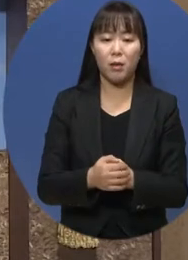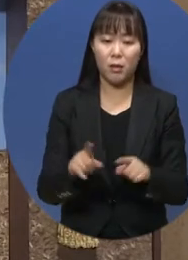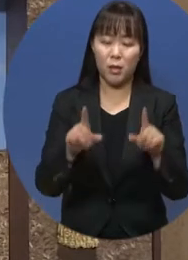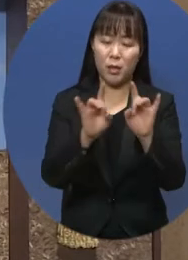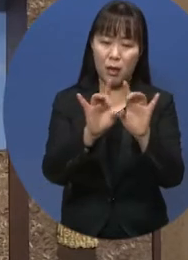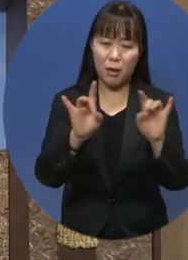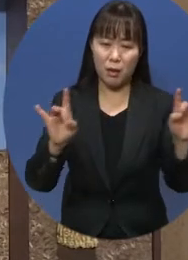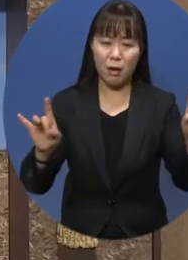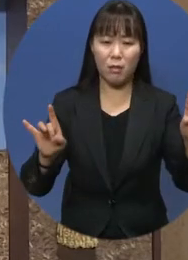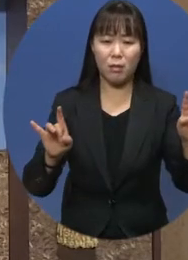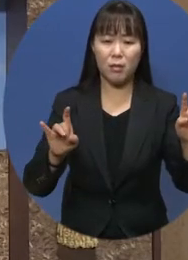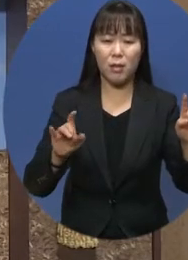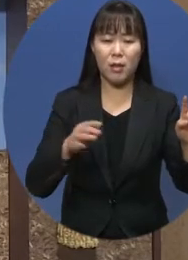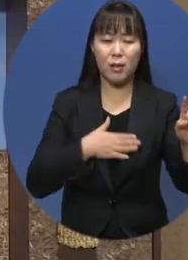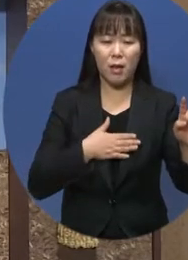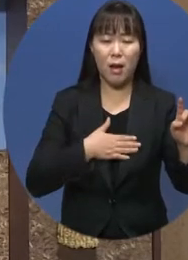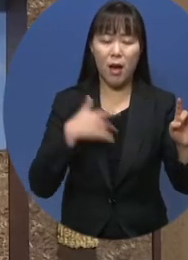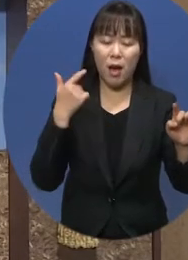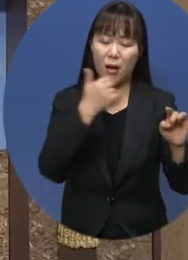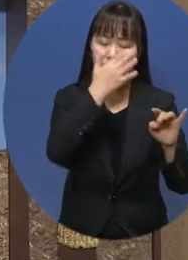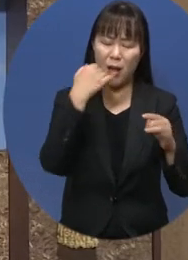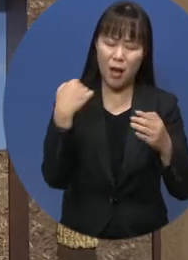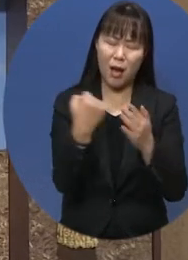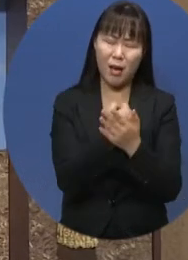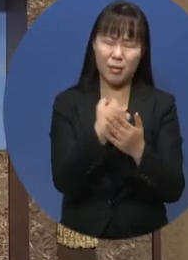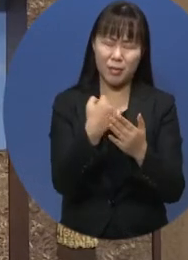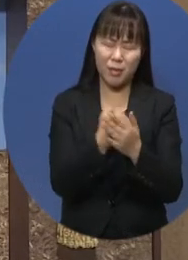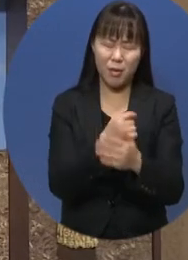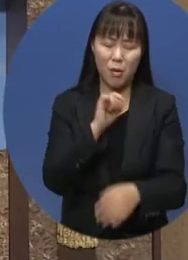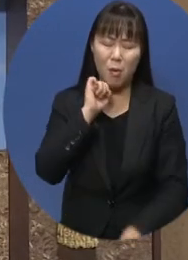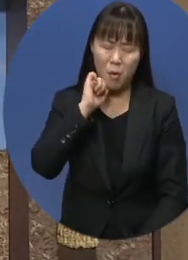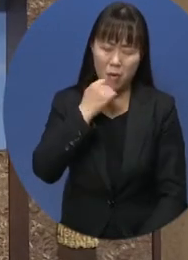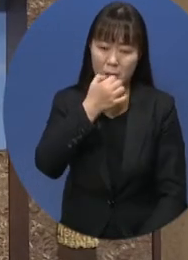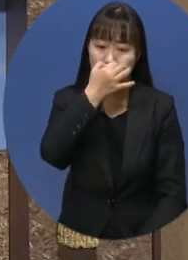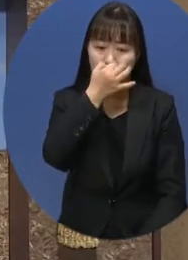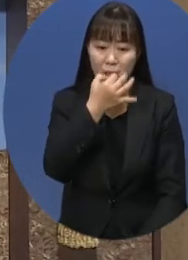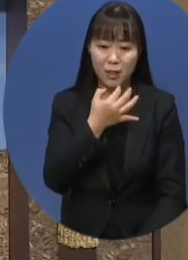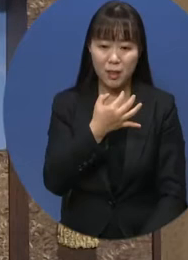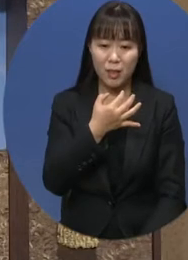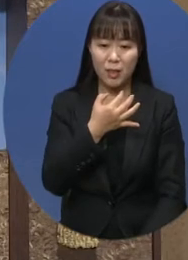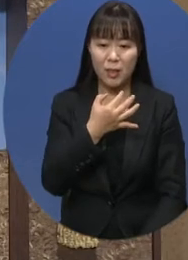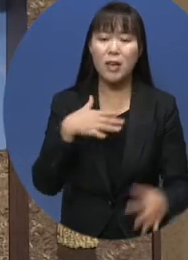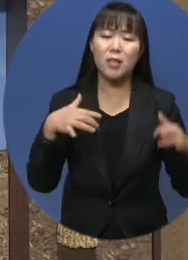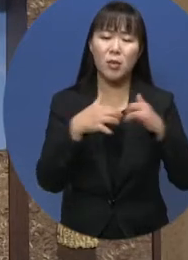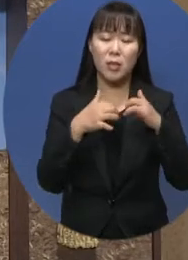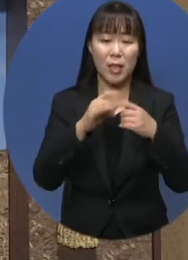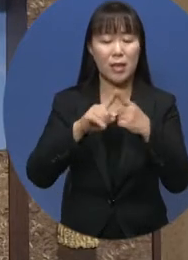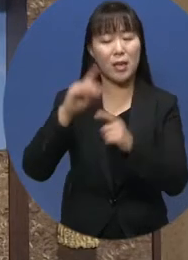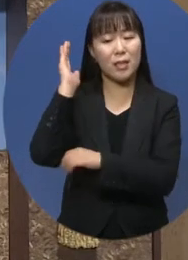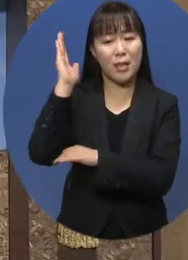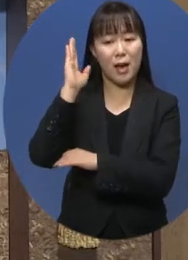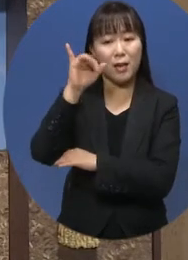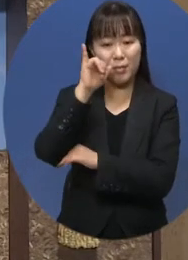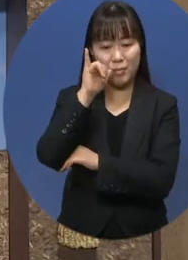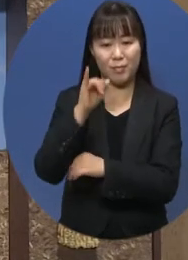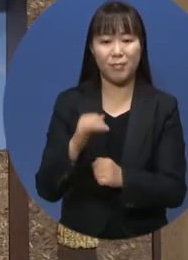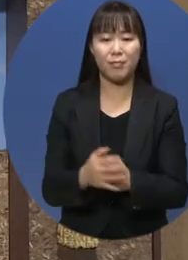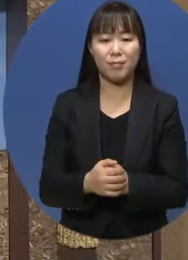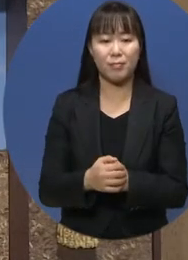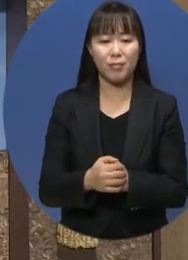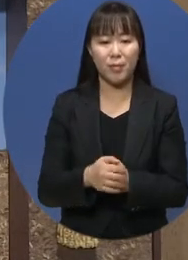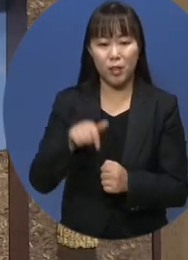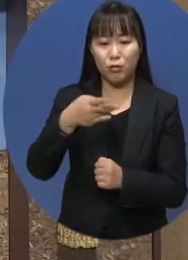2분들은 한 분 한 번 자기의 아름다운 안타까운 어렵고 힘들었던 그 전쟁 이야기가 있어요 그래서